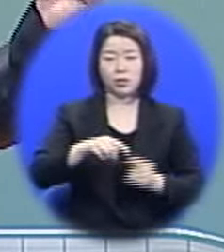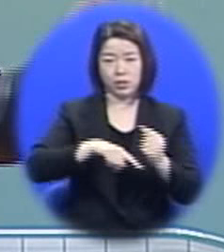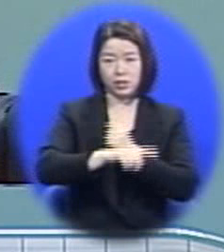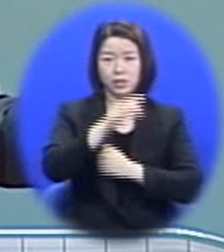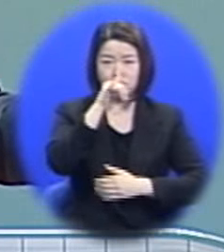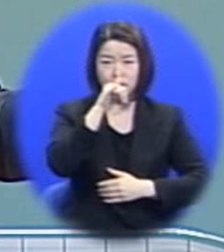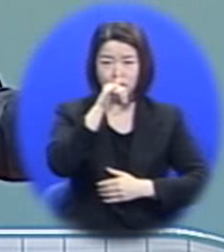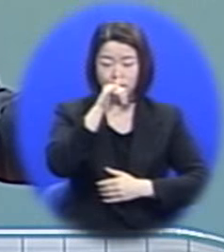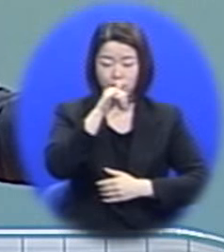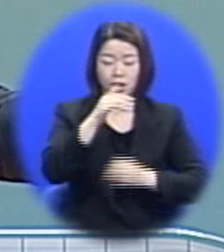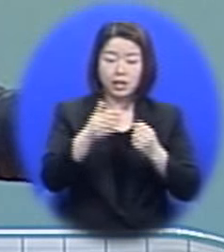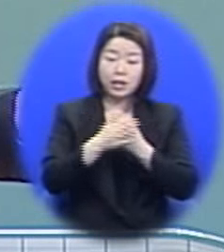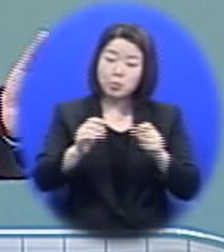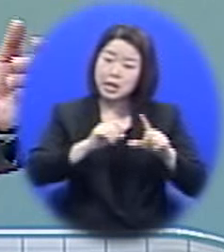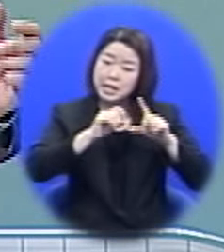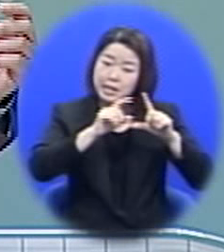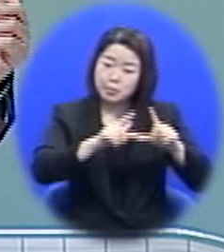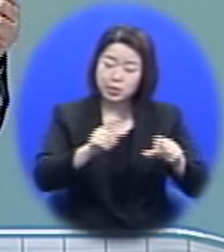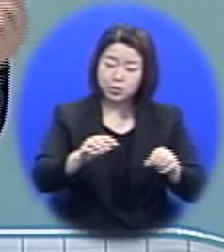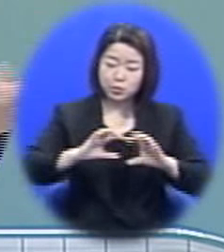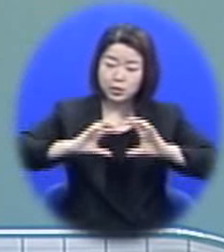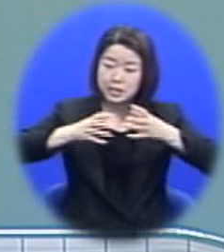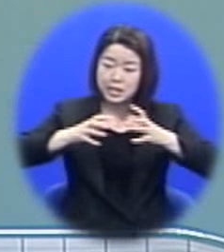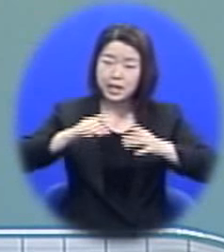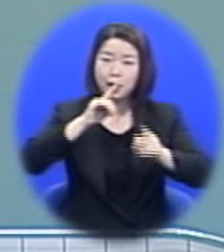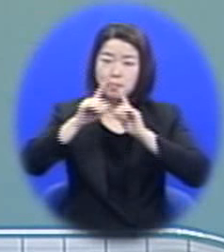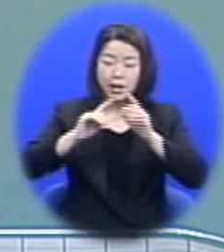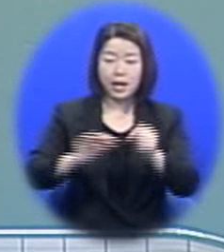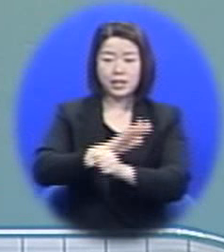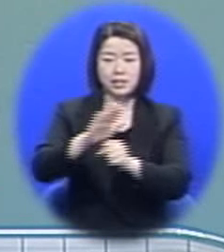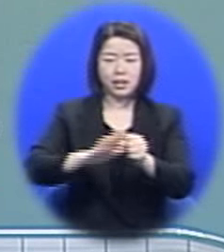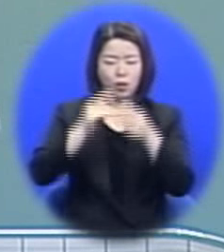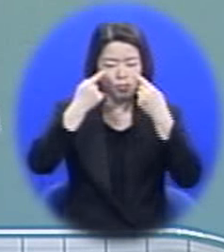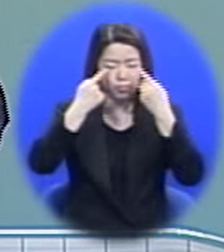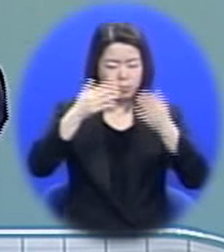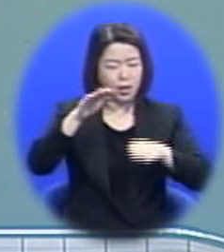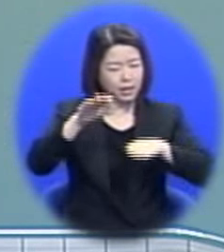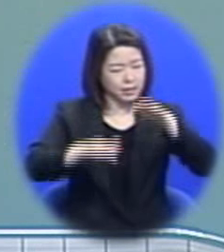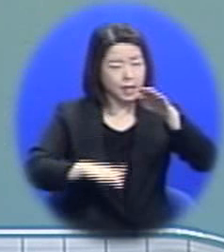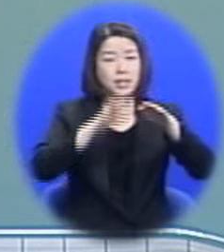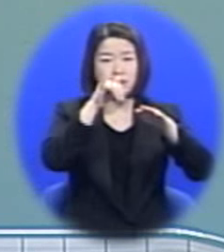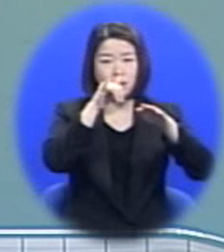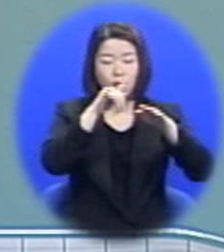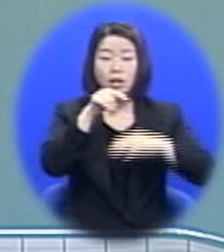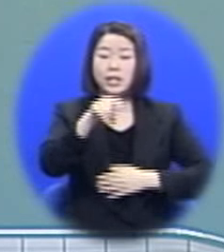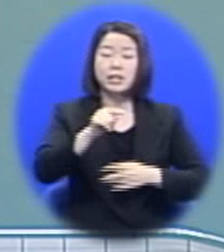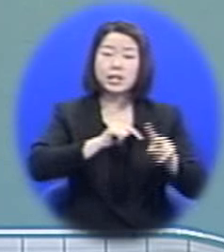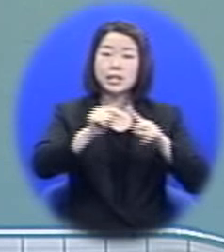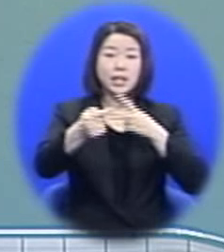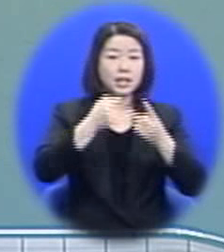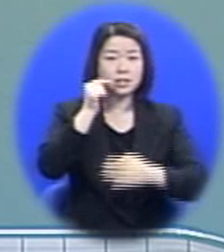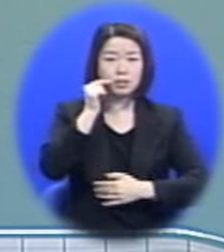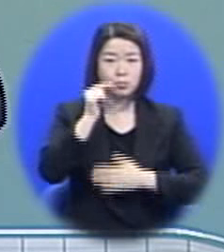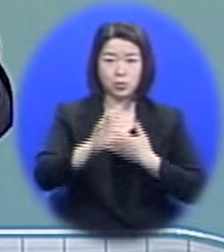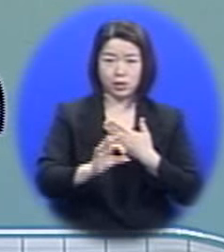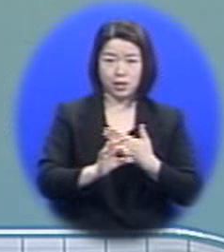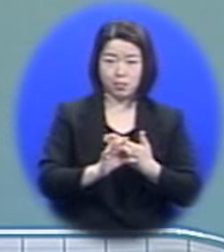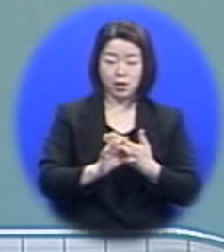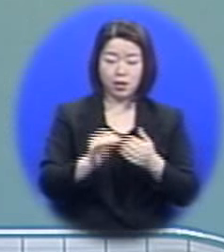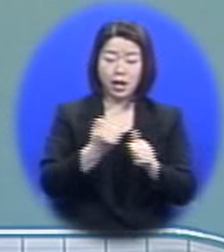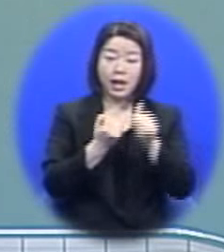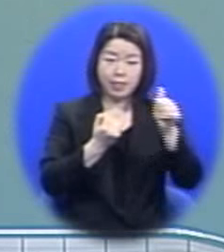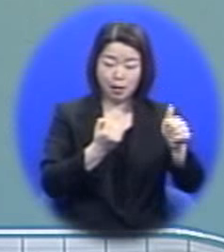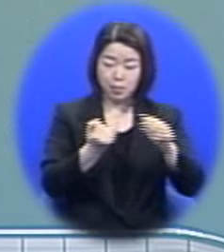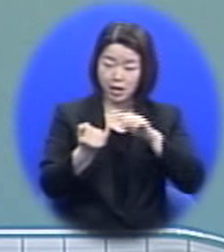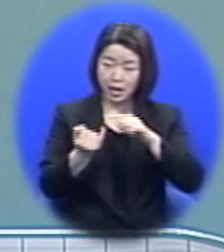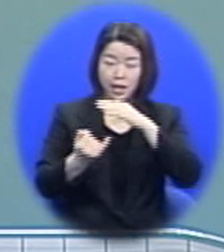일반적으로 세상에서 말하는 사랑과 분명한 차이가 있습니다. 이걸 이해하지 못하면 남편은 아내를